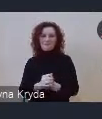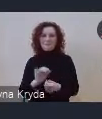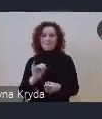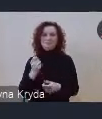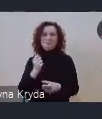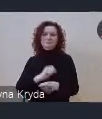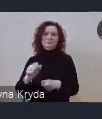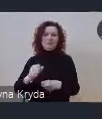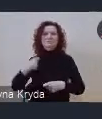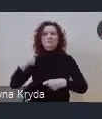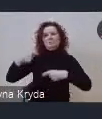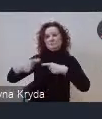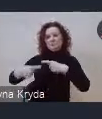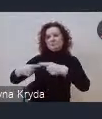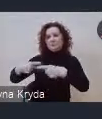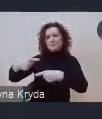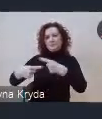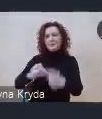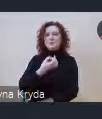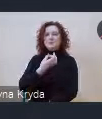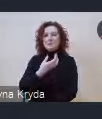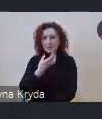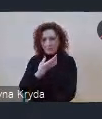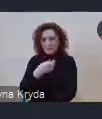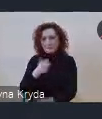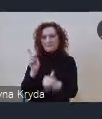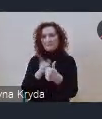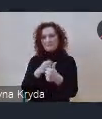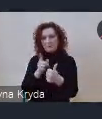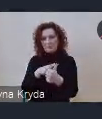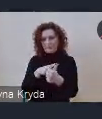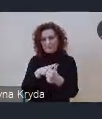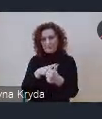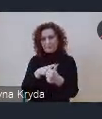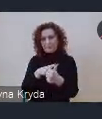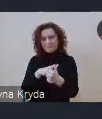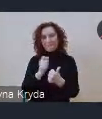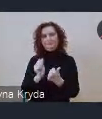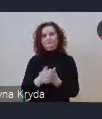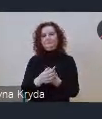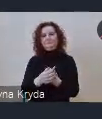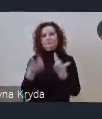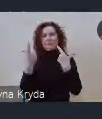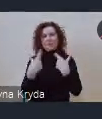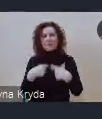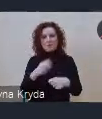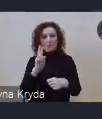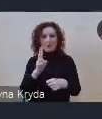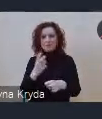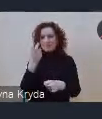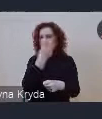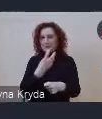jest dość złożona dość dobrze opisana zaczyna się od tego że osoba zainteresowana